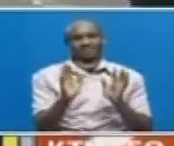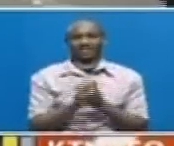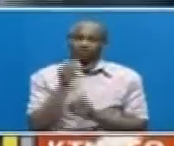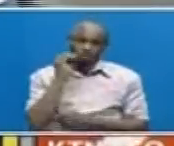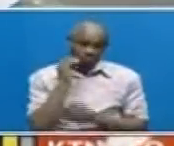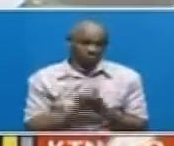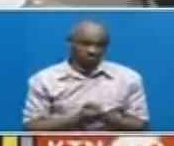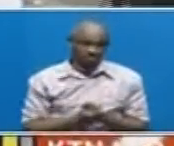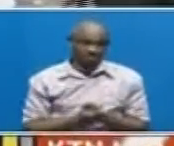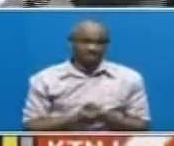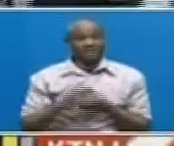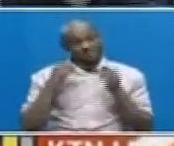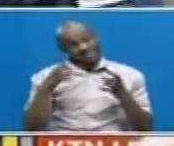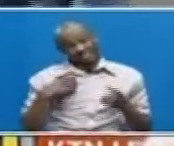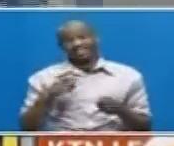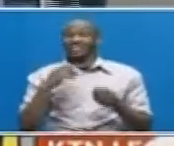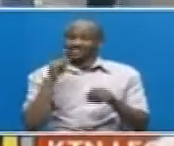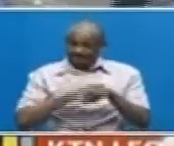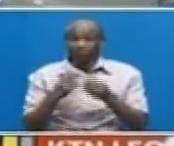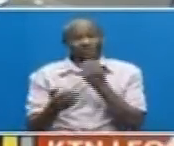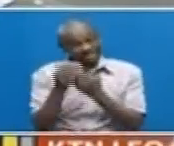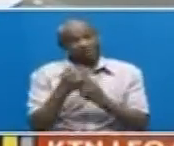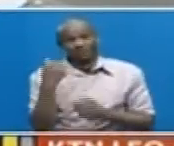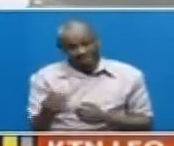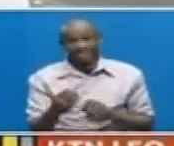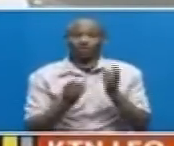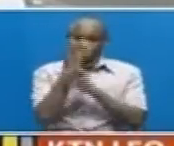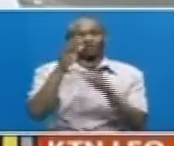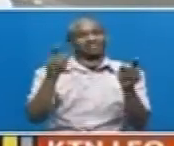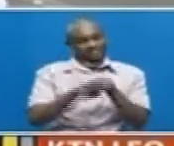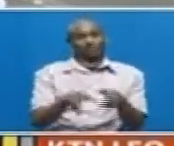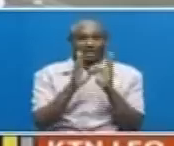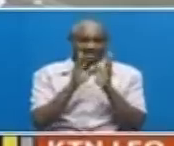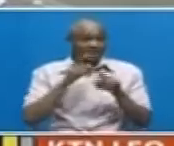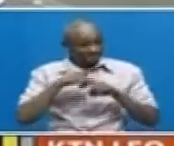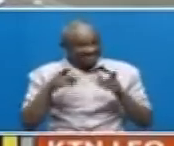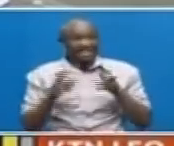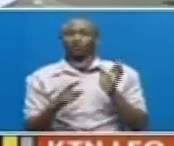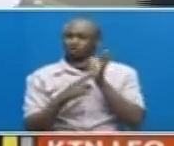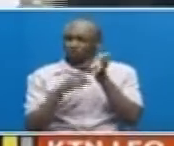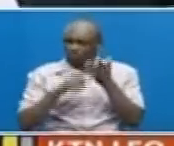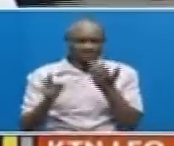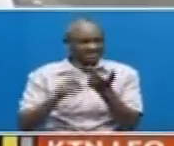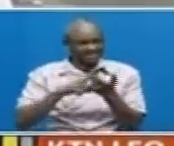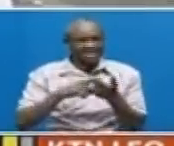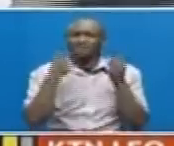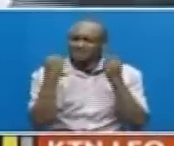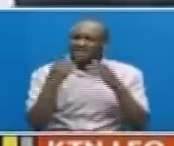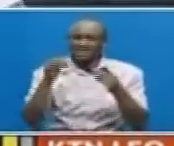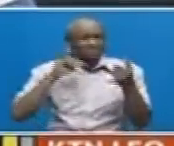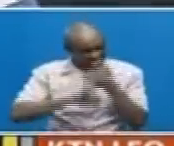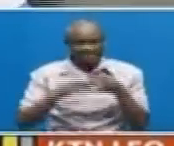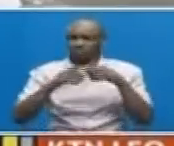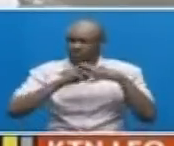home. Wanasema mtoto mleavyo ndivyo akuavyo, lakini kutokana na takwimu ambazo zinaonyesha kuwa ndoa nyingi